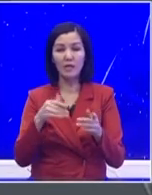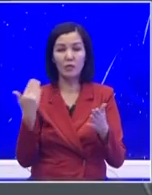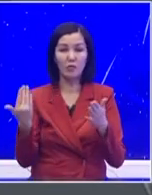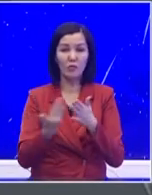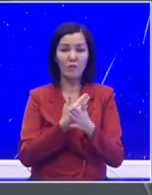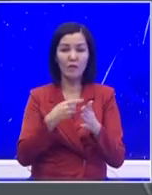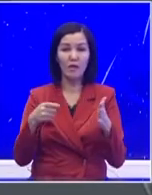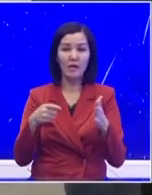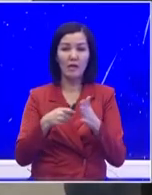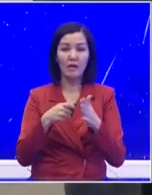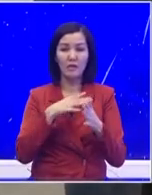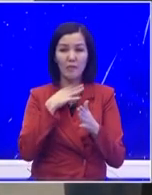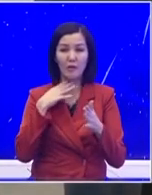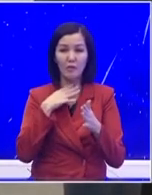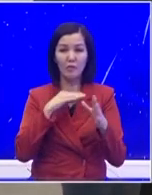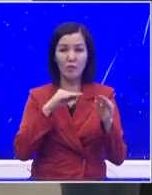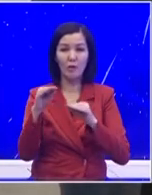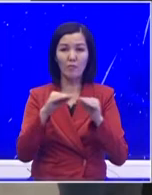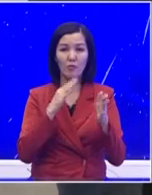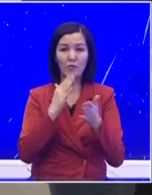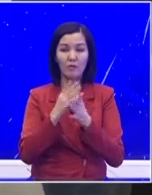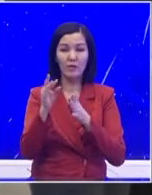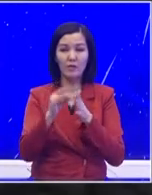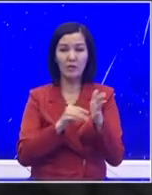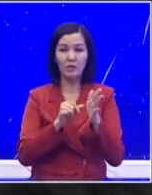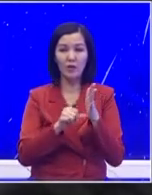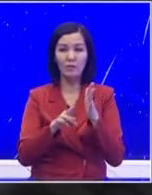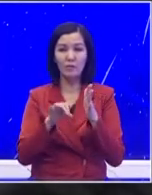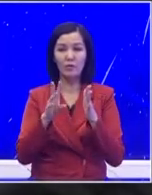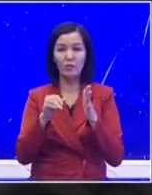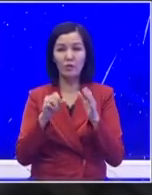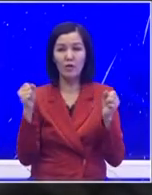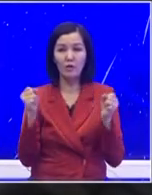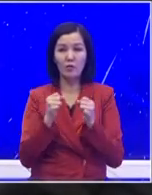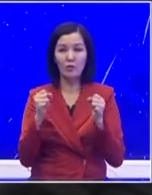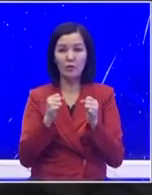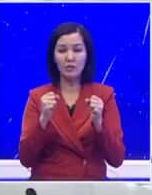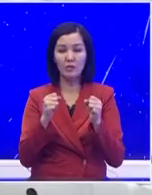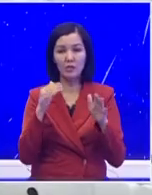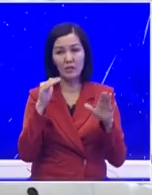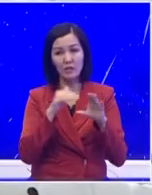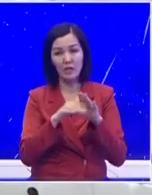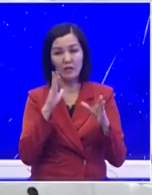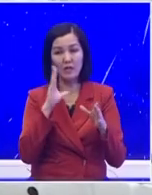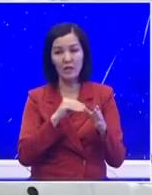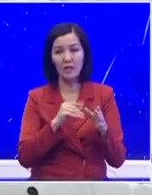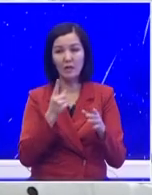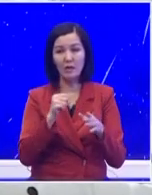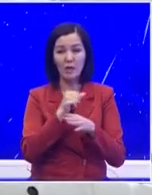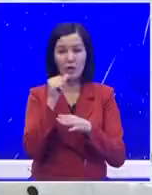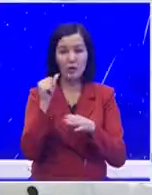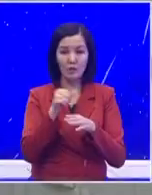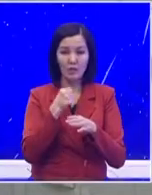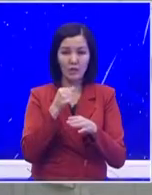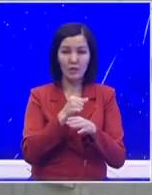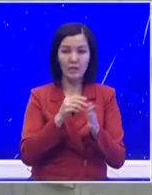мал сою құрылғысы орналасқан. Бір мезетте 60 тонна етті тоңазытып сақтай алады. Жылдық қуаттылығы 8000 тонна